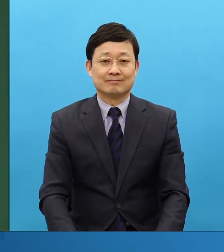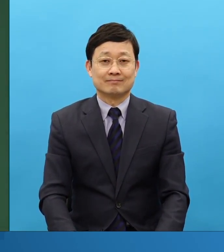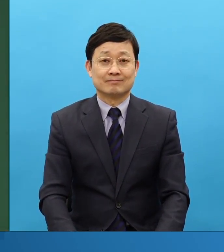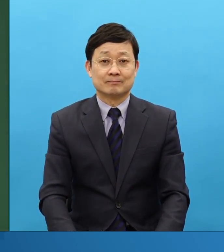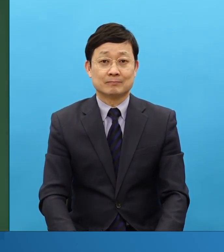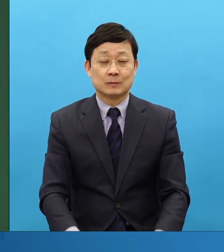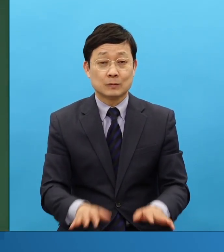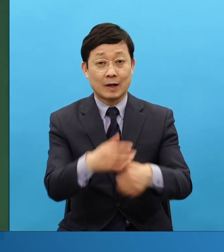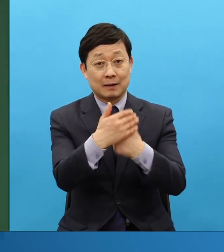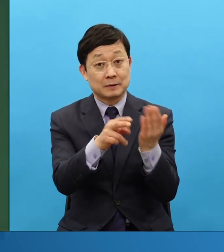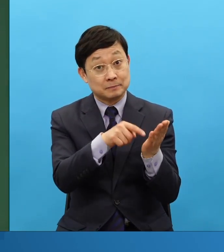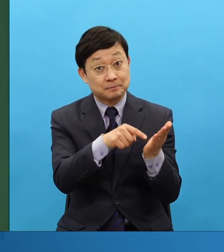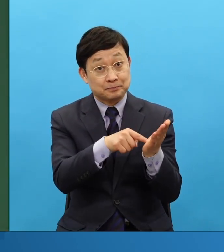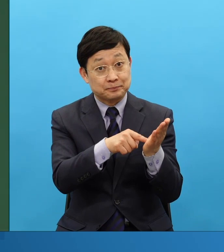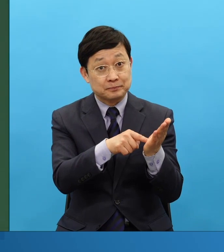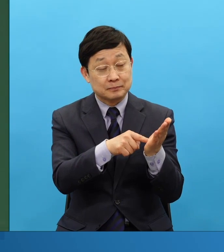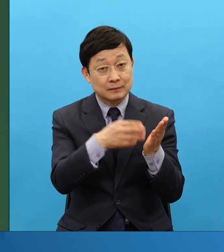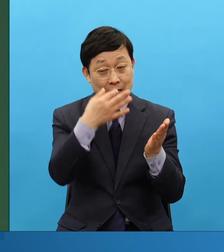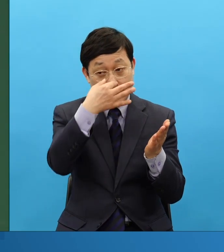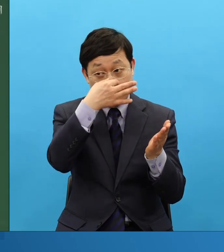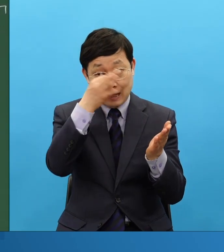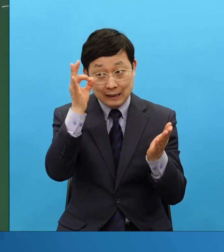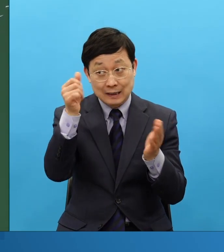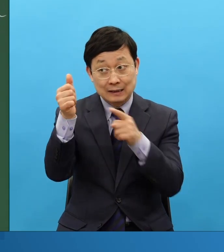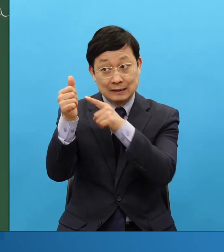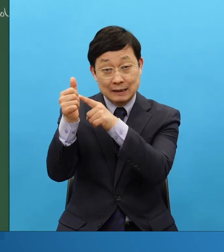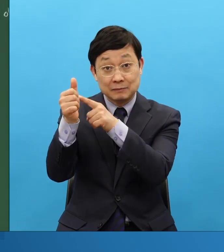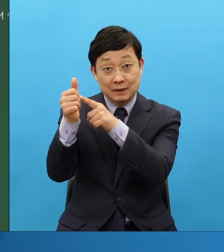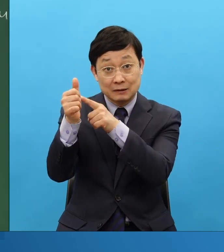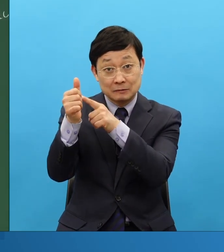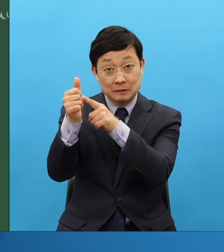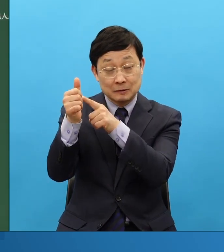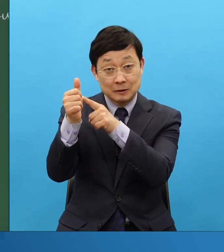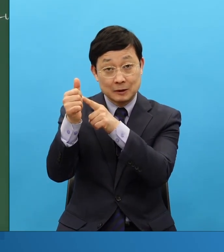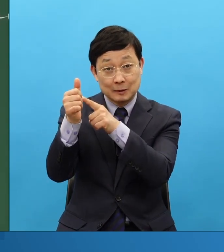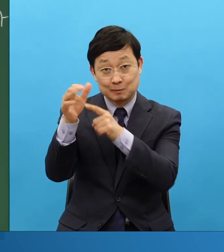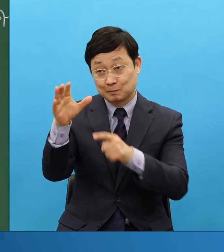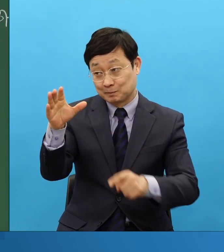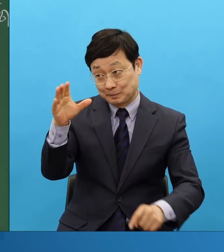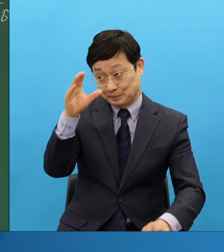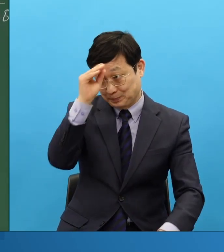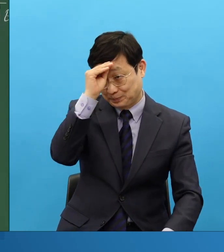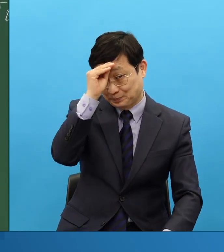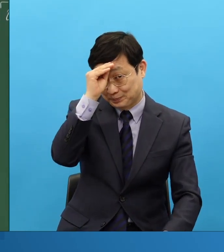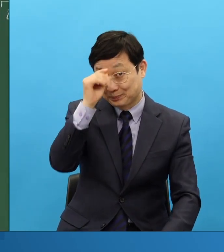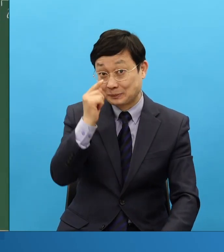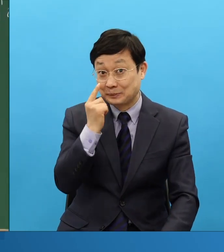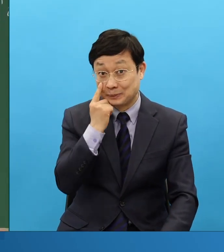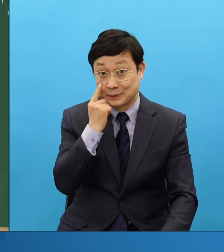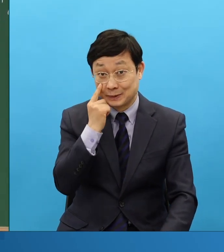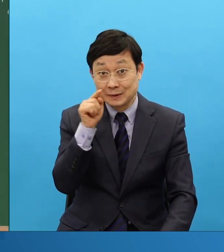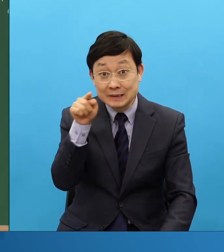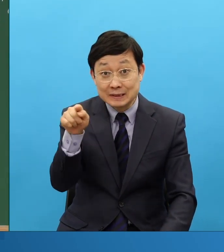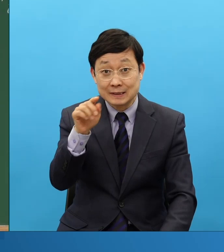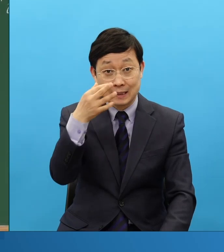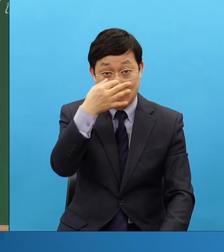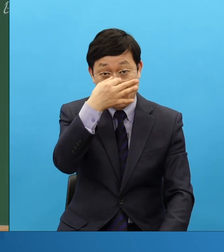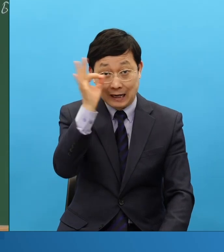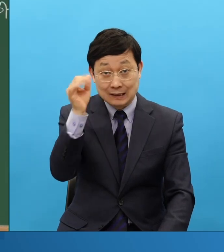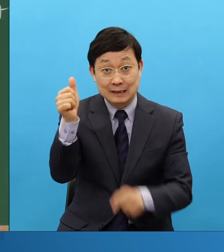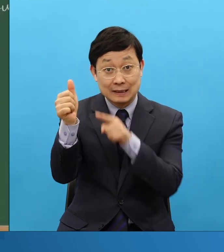아나니아라는 사람을 가지고 한번 오늘 살펴보자 이 말이에요. And so today let's look at that, looking at the character Ananias. 어떻게 했습니까? What did he